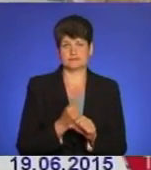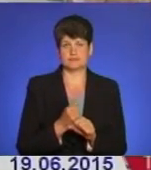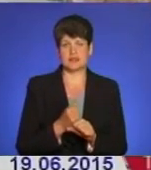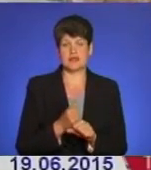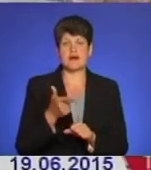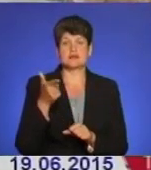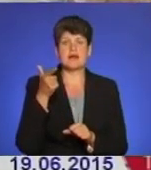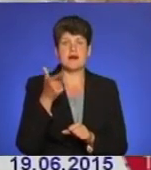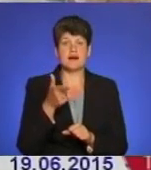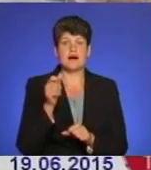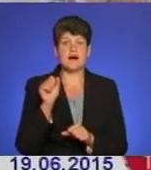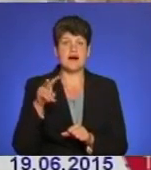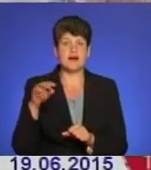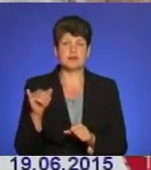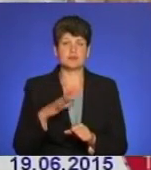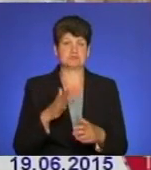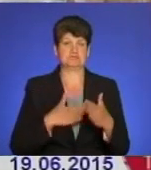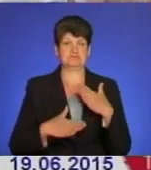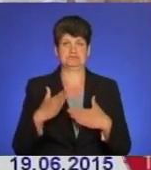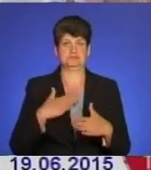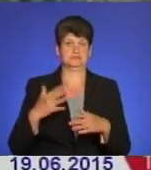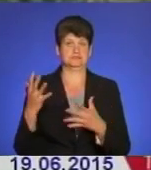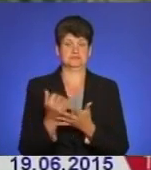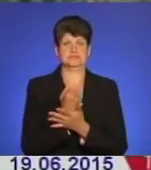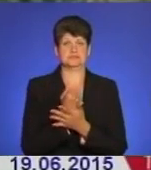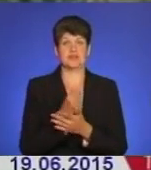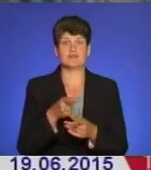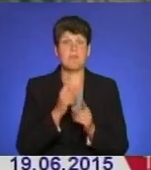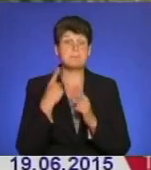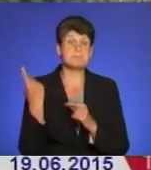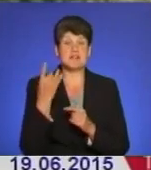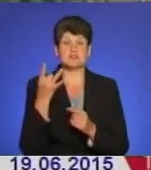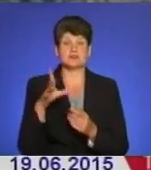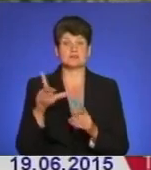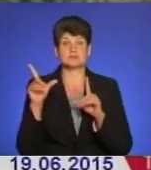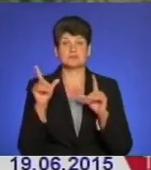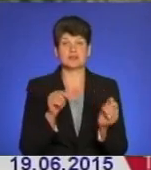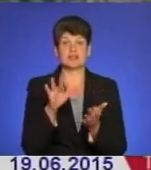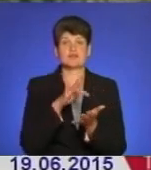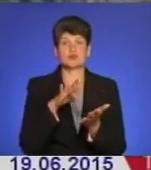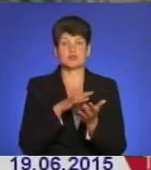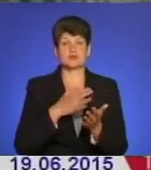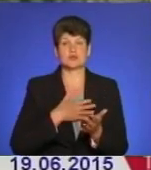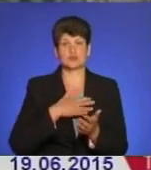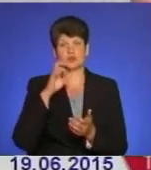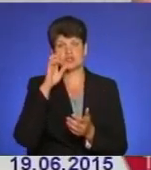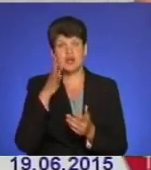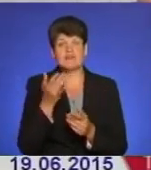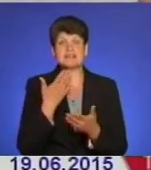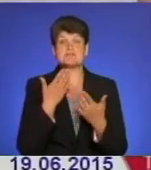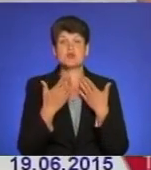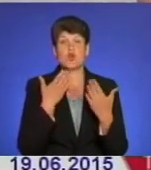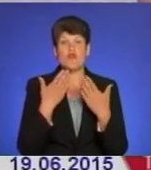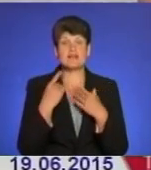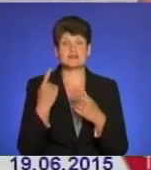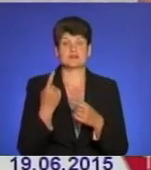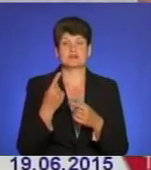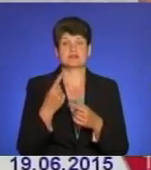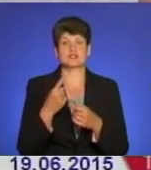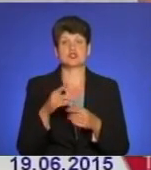Галинки Вакуленко перемога стала приємною несподіванкою. Вона вперше побувала у столиці нашої держави і навіть спілкувалася із першою